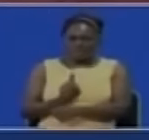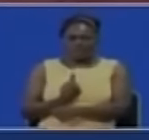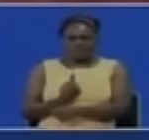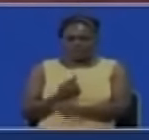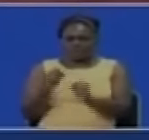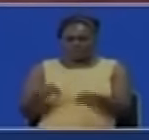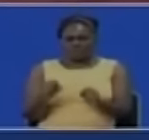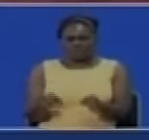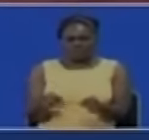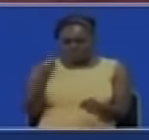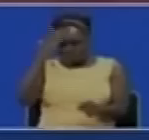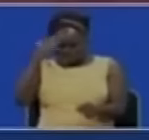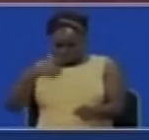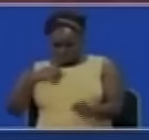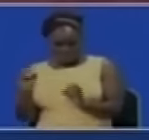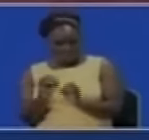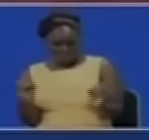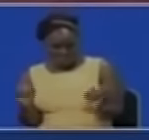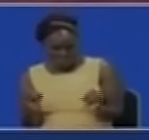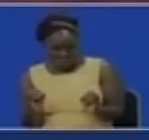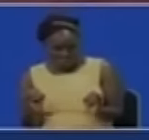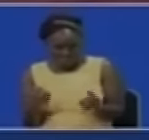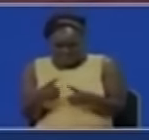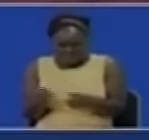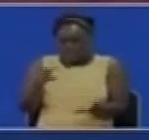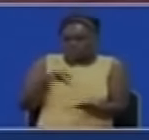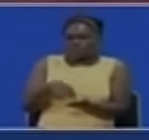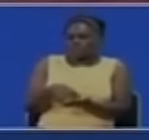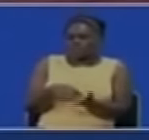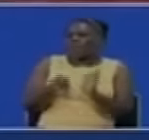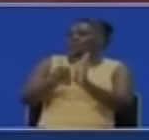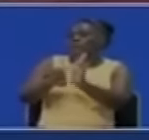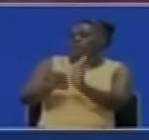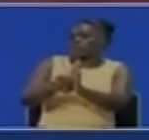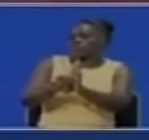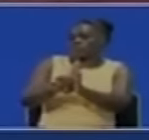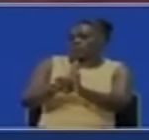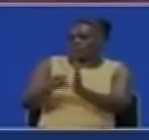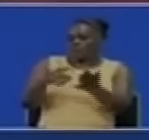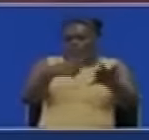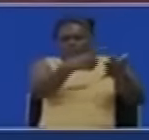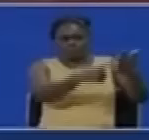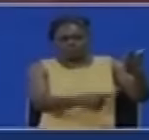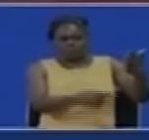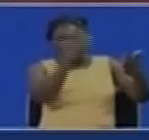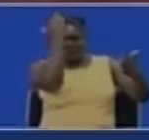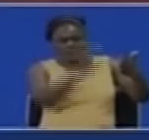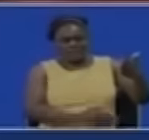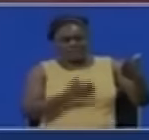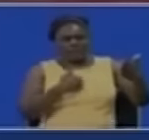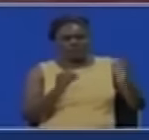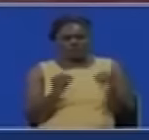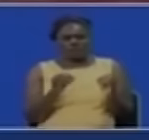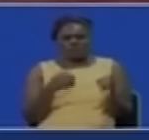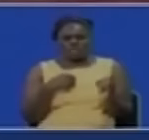it might not be possible to identify me through EVD. Like in cases where, like my hands got chopped off, or I was disfigured and got